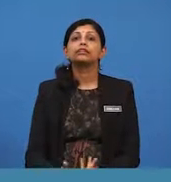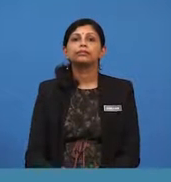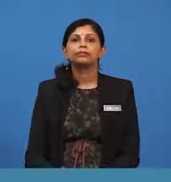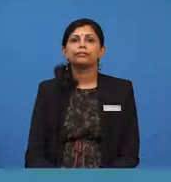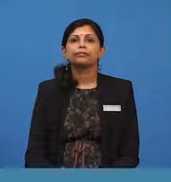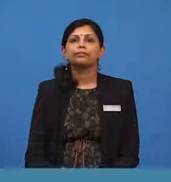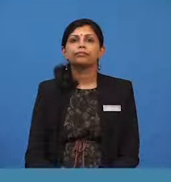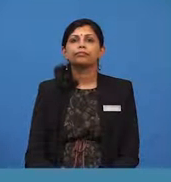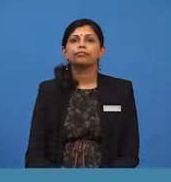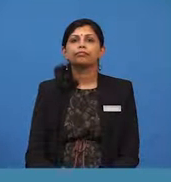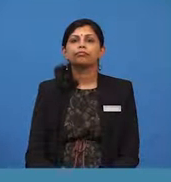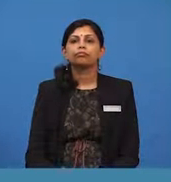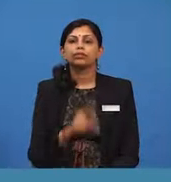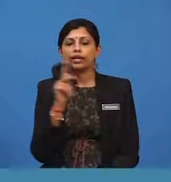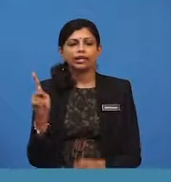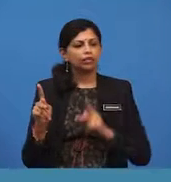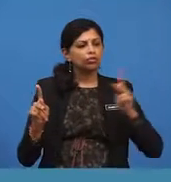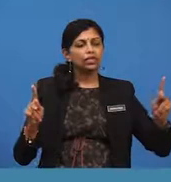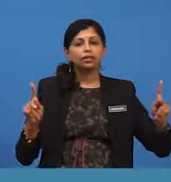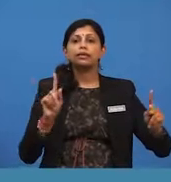Adakah ke kanan atau kiri, murid-murid?